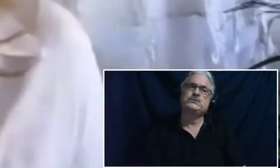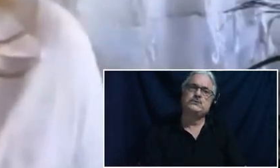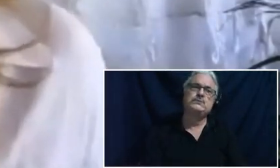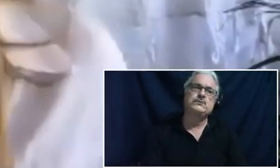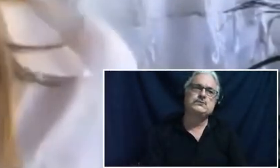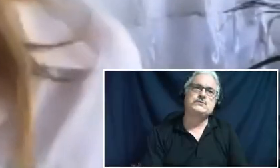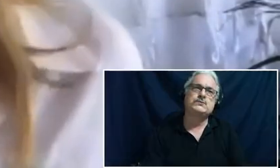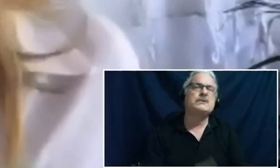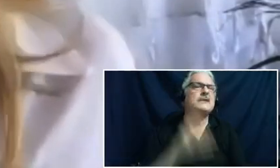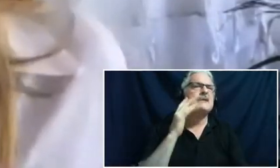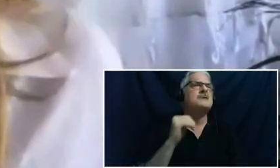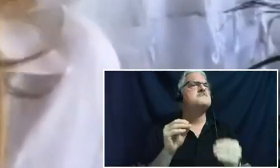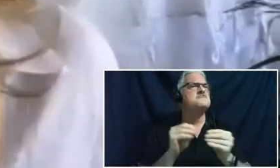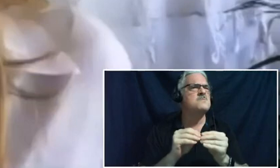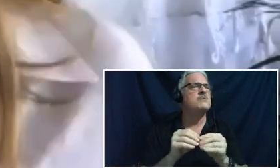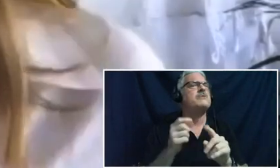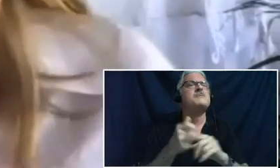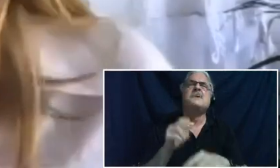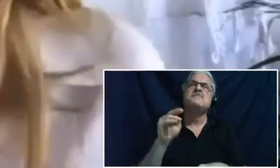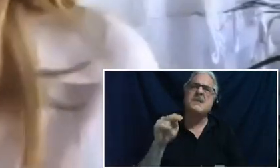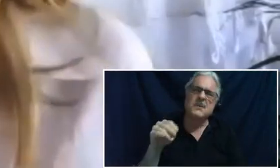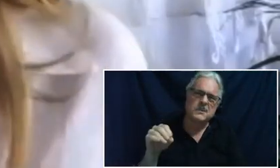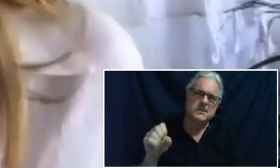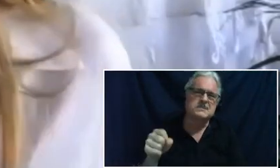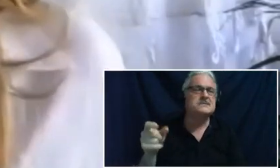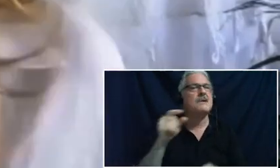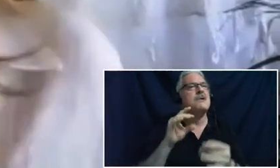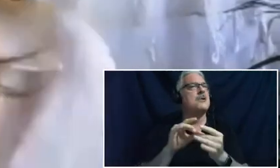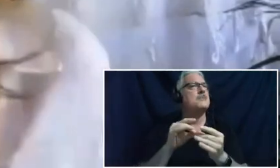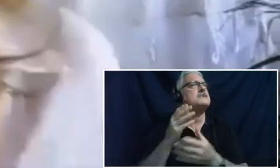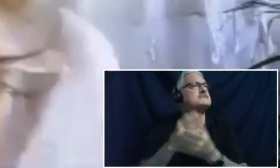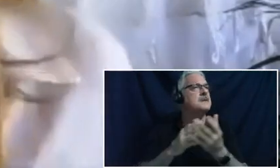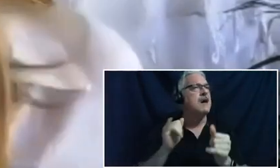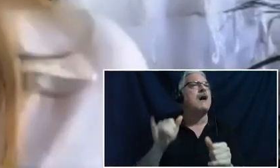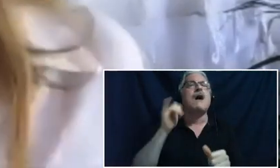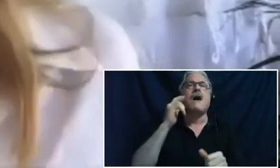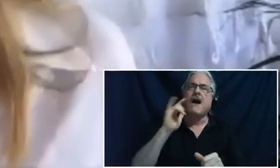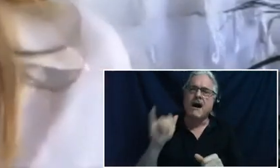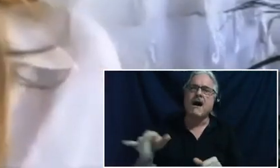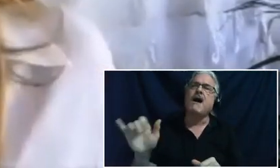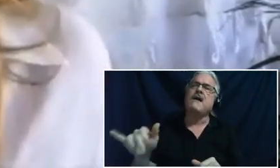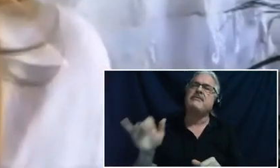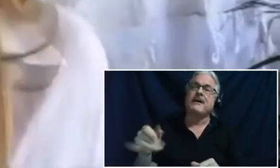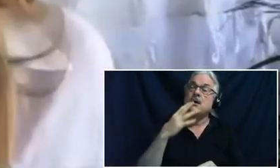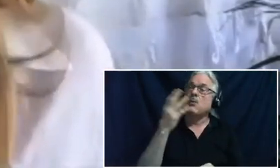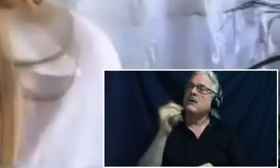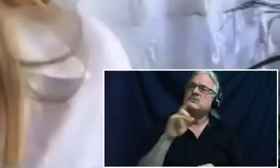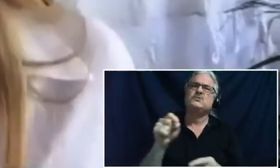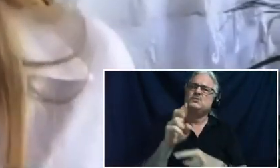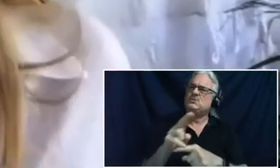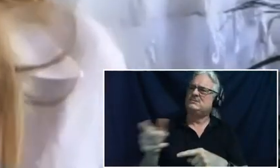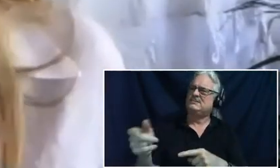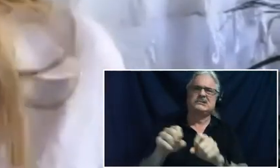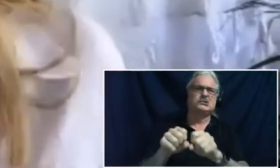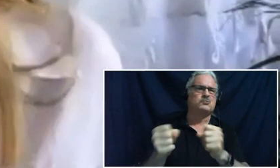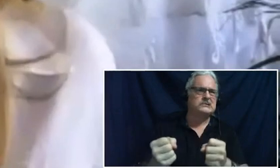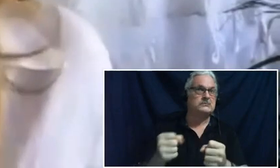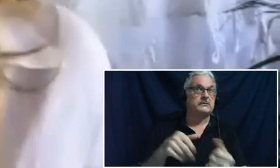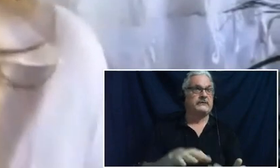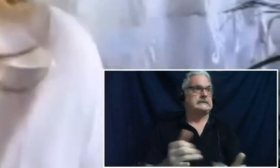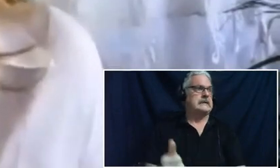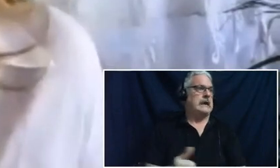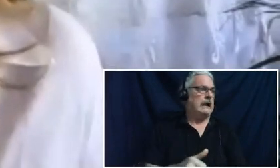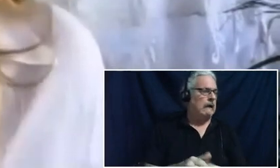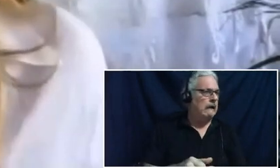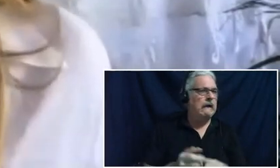évoluer eux aussi. Manos et des personnalités que vous allez reconnaître vont maintenant dire